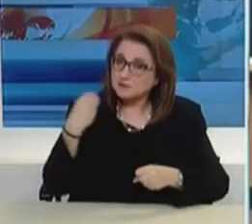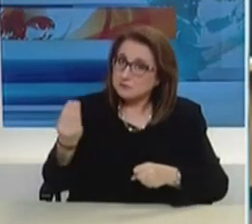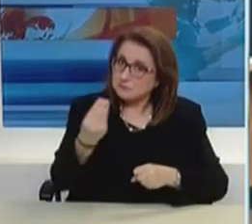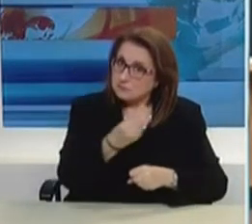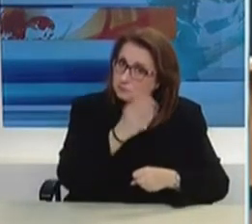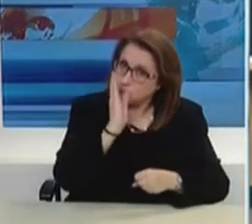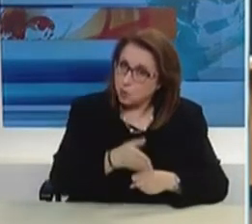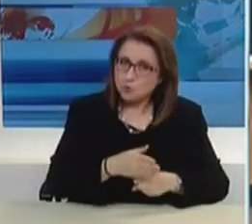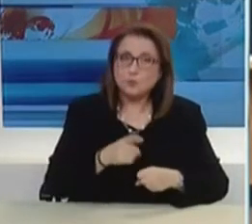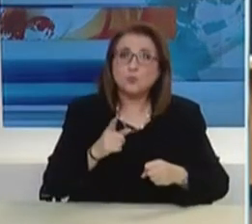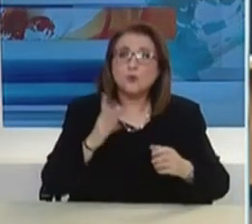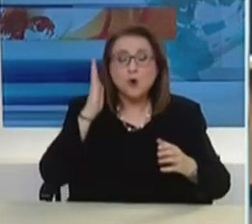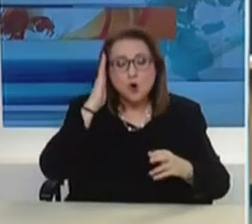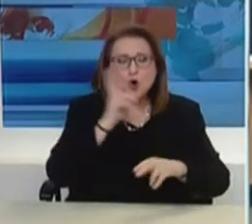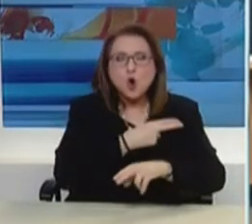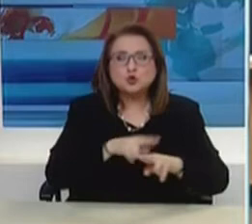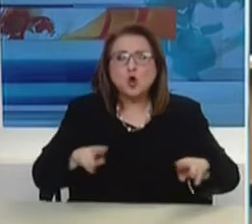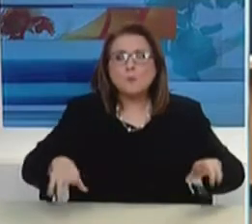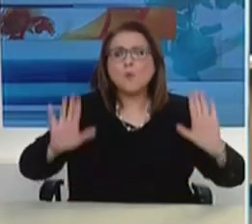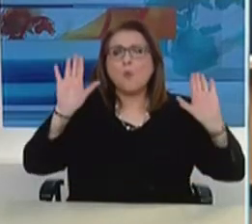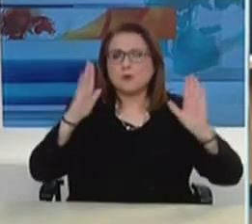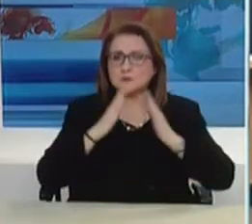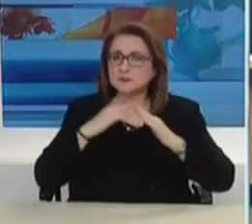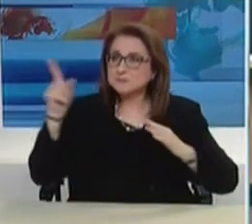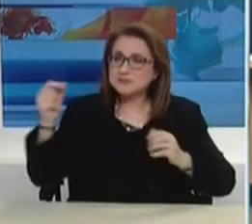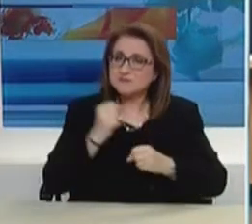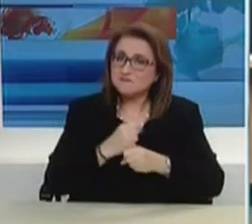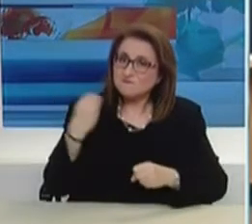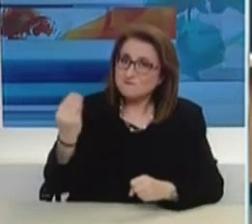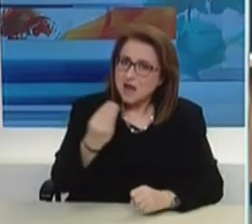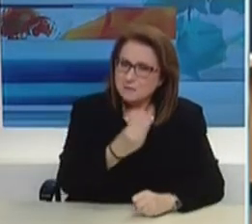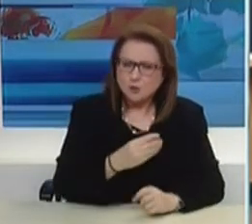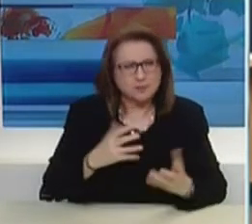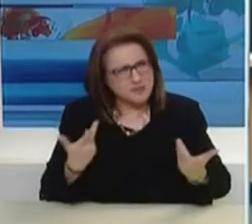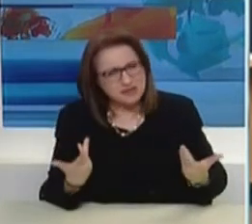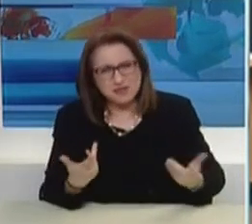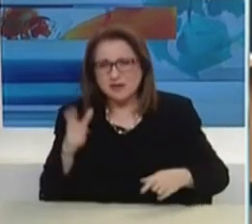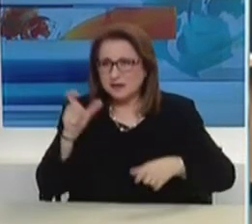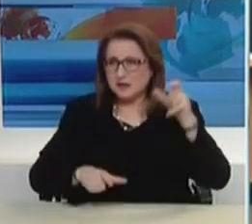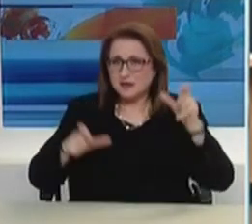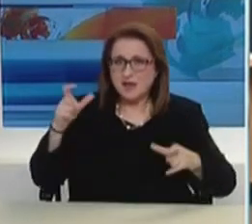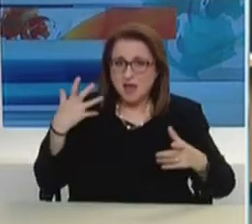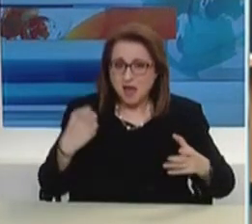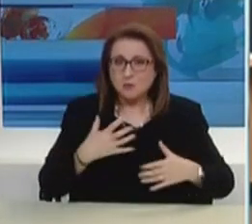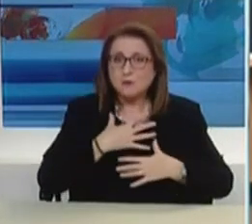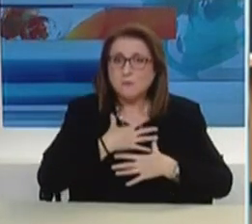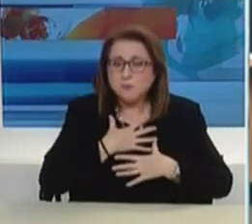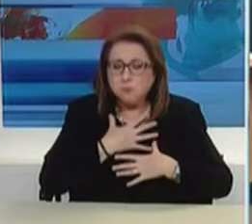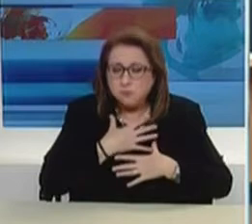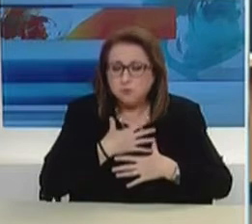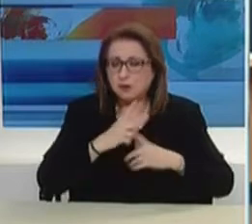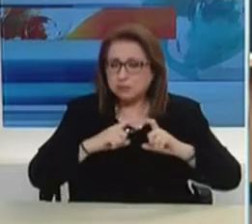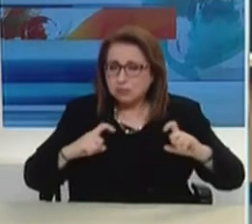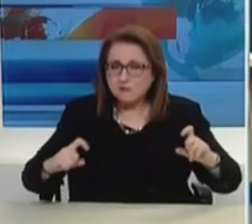νοσηλεύονται. Μπορείτε να μας πείτε συγκεκριμένα τι προβλέπει ο σχεδιασμός σας για ασθενείς με συμπτώματα που ακούν τις συστάσεις και δεν απευθύνονται στα